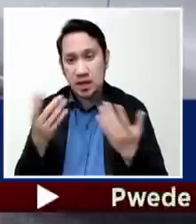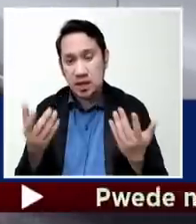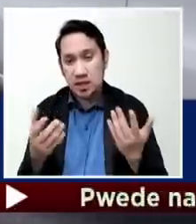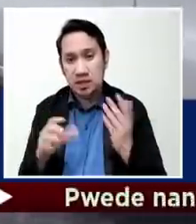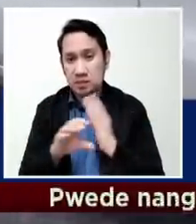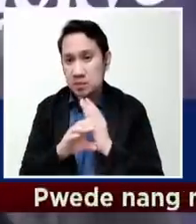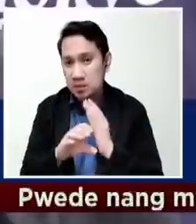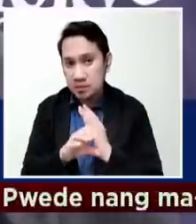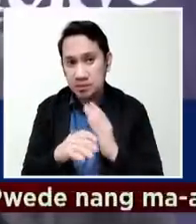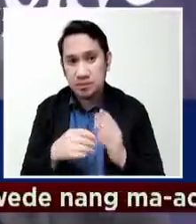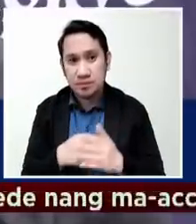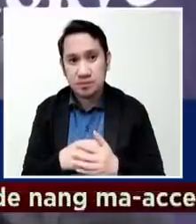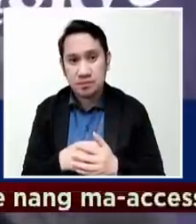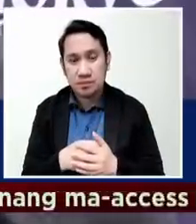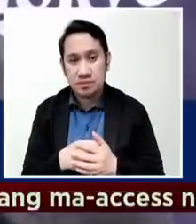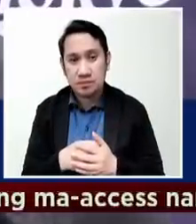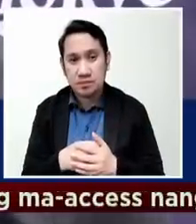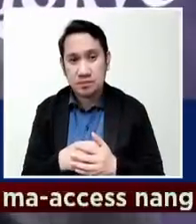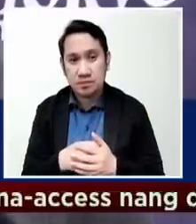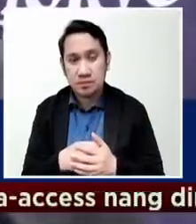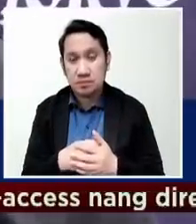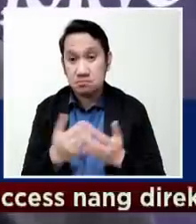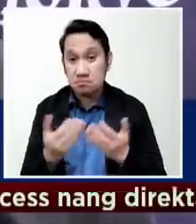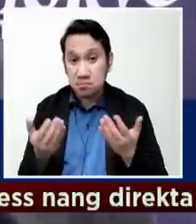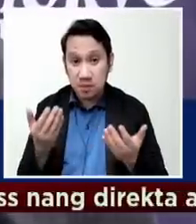yung 4x4. Sa palagay ko, kung